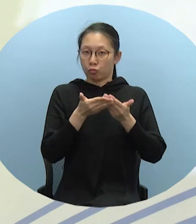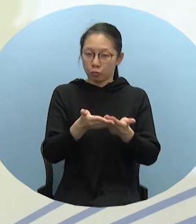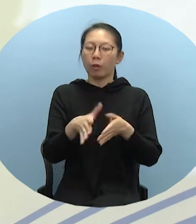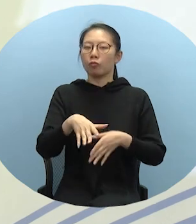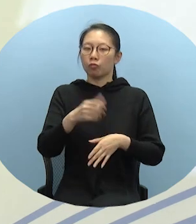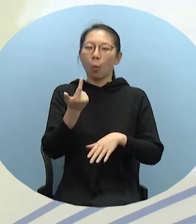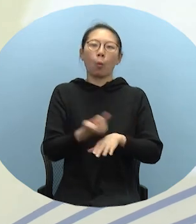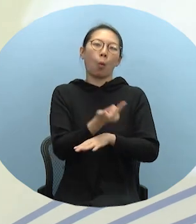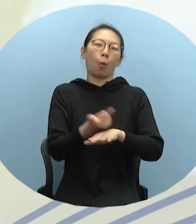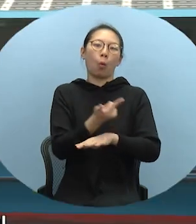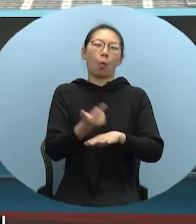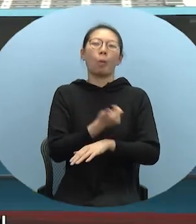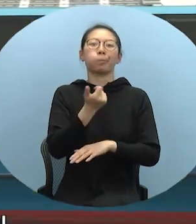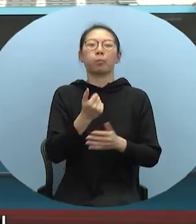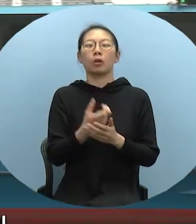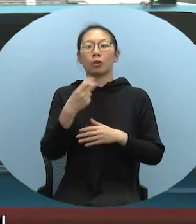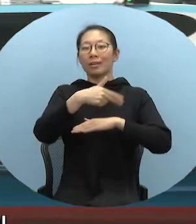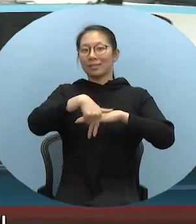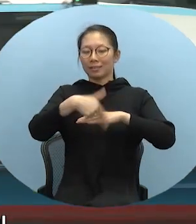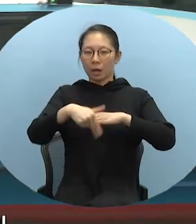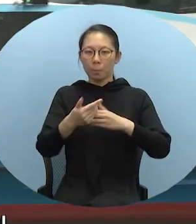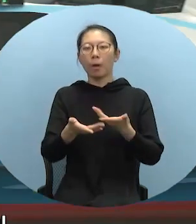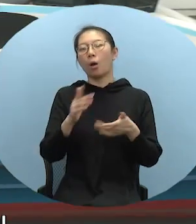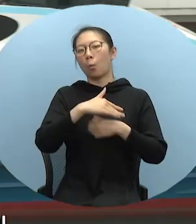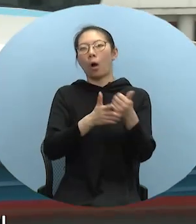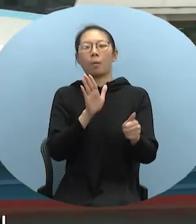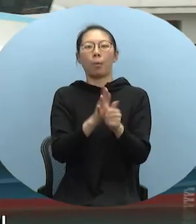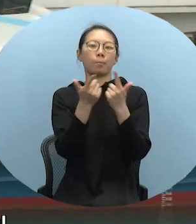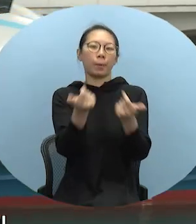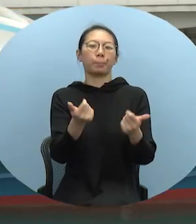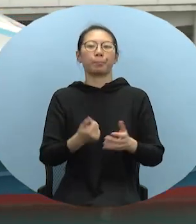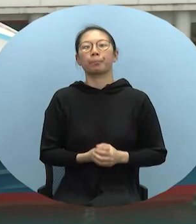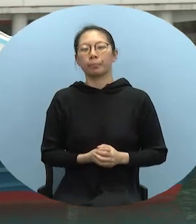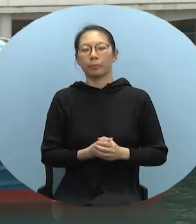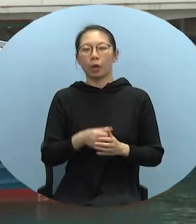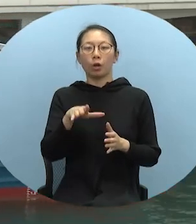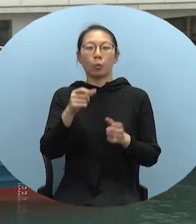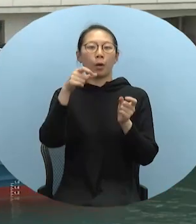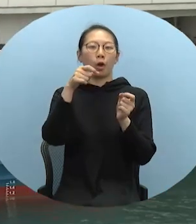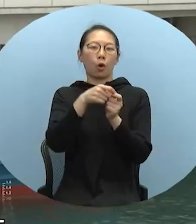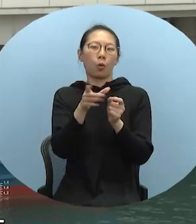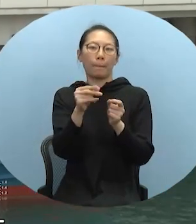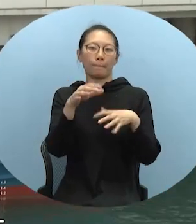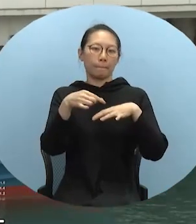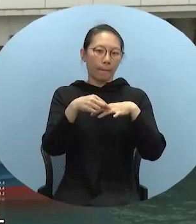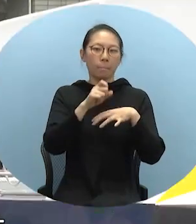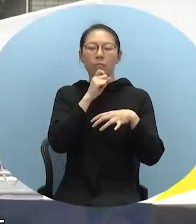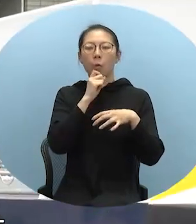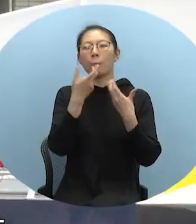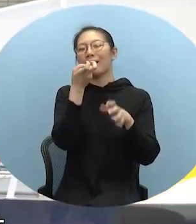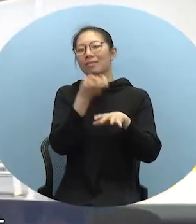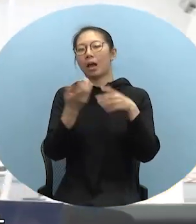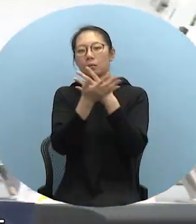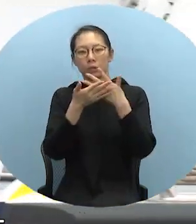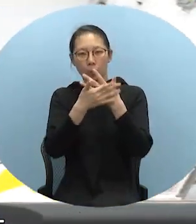更加经久耐用。新船嘅设计更加符合环保嘅原则，采用铝合金或者碳纤维呢